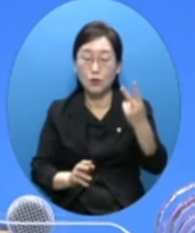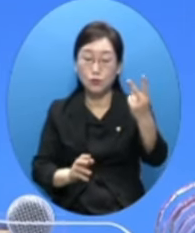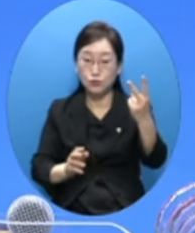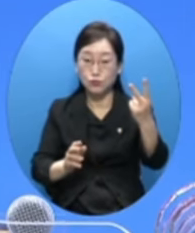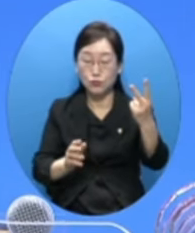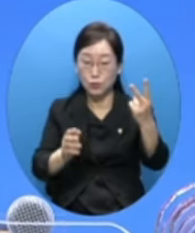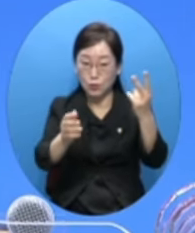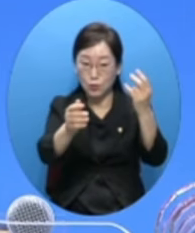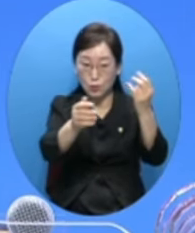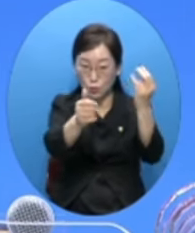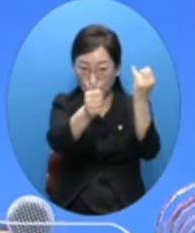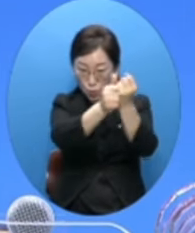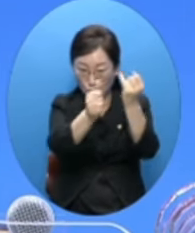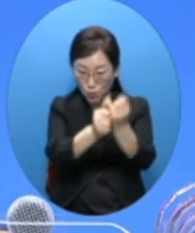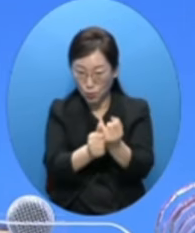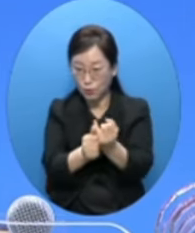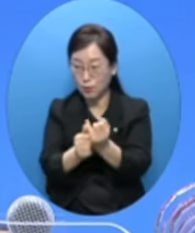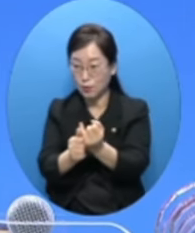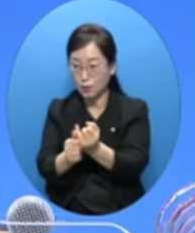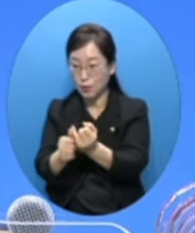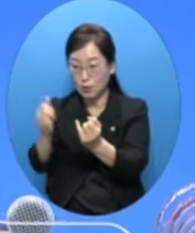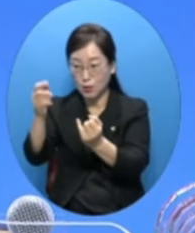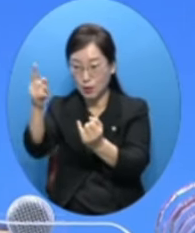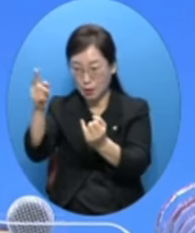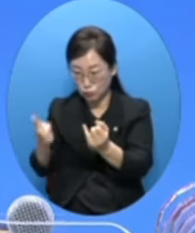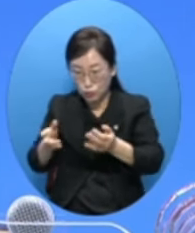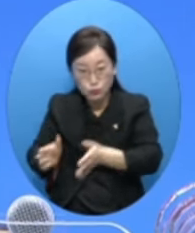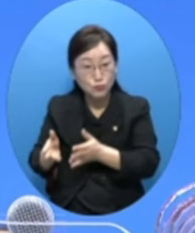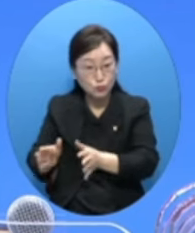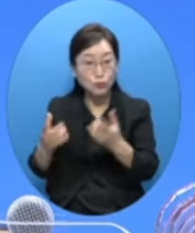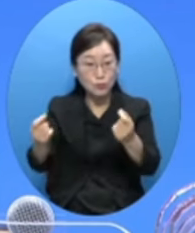낳아야 그냥 정상이 유지되는데